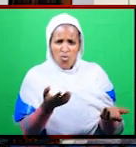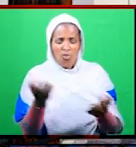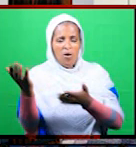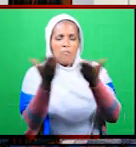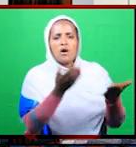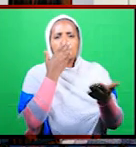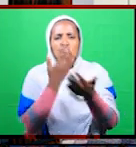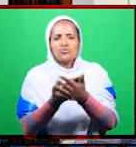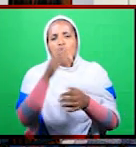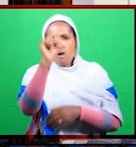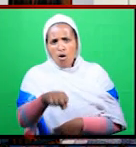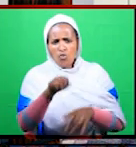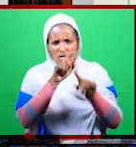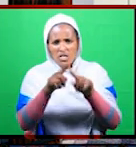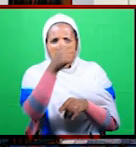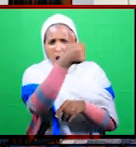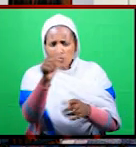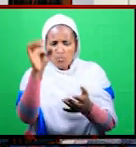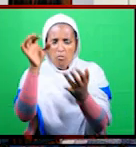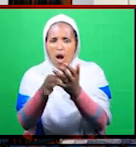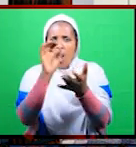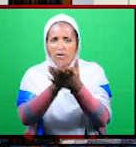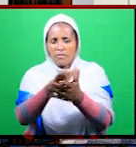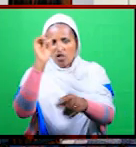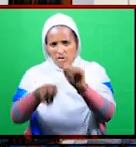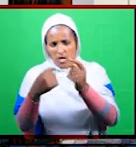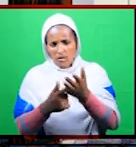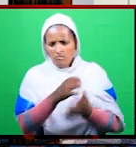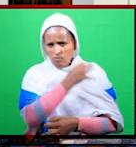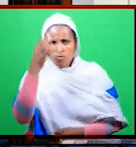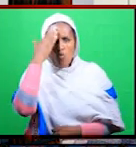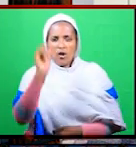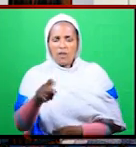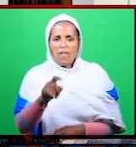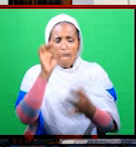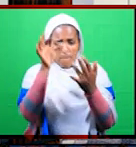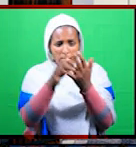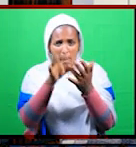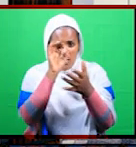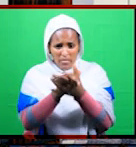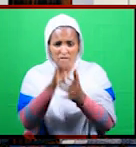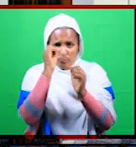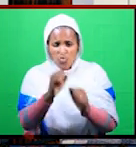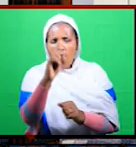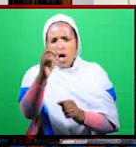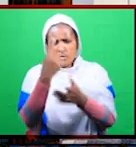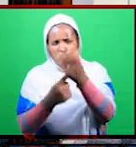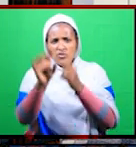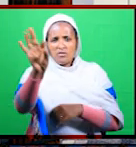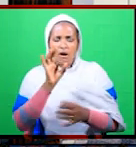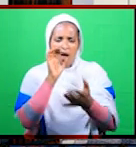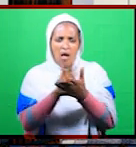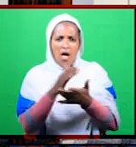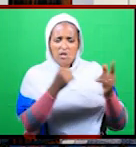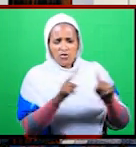ሰው ይስተካከልለታል። እርሱ ደግሞ በ90% ምልአቱ የሌላውን ጉድለት እየሞላ ይኖራል። በዚህ መልክ